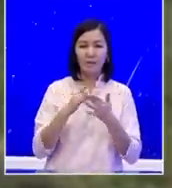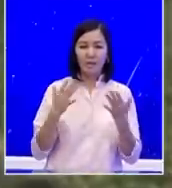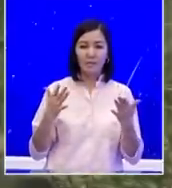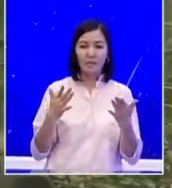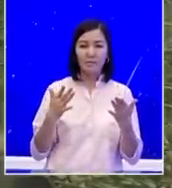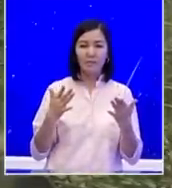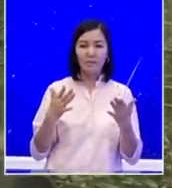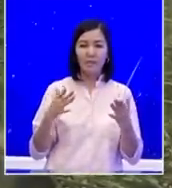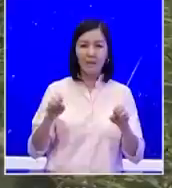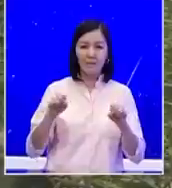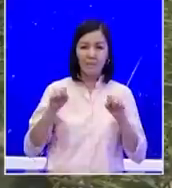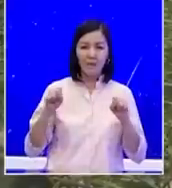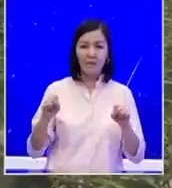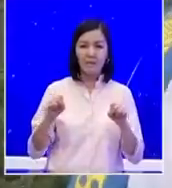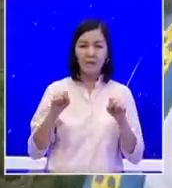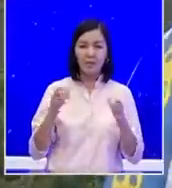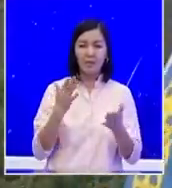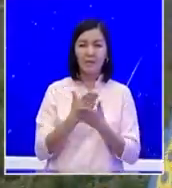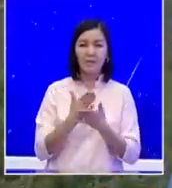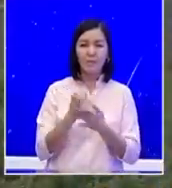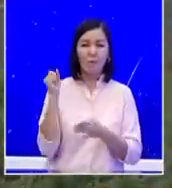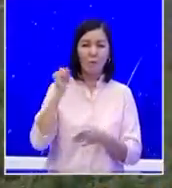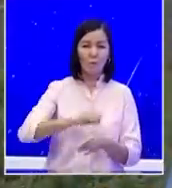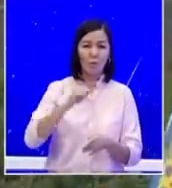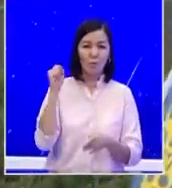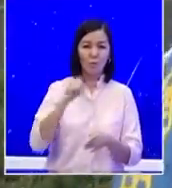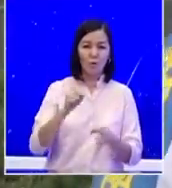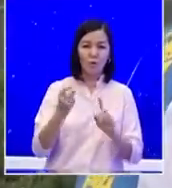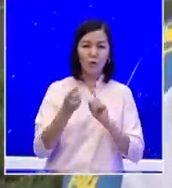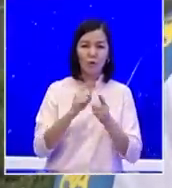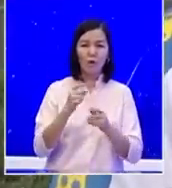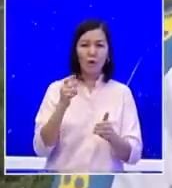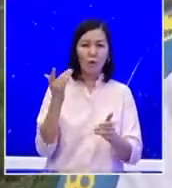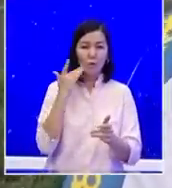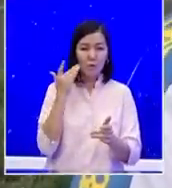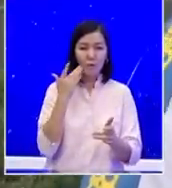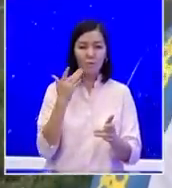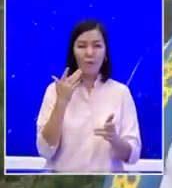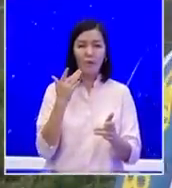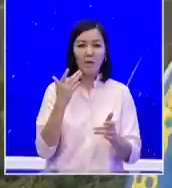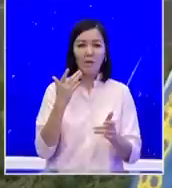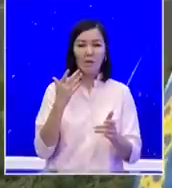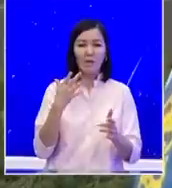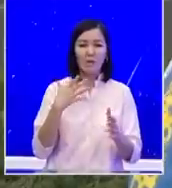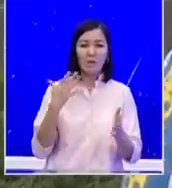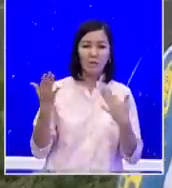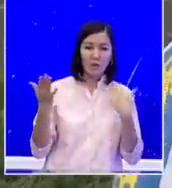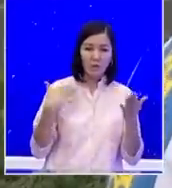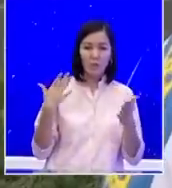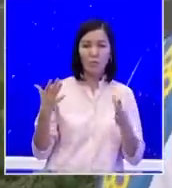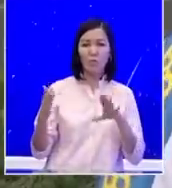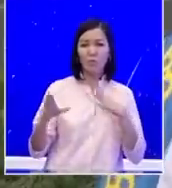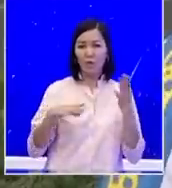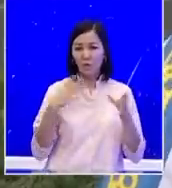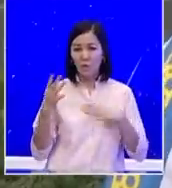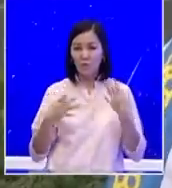Преска чайтатемыз, бел, қол күрес спортмен айналысқанда үнемі мына форма жоғалтуға болмайды. Мынау